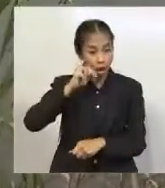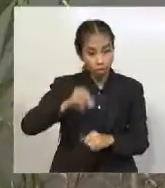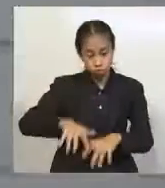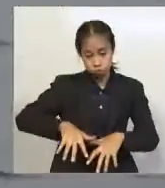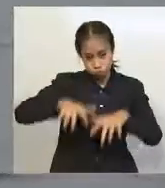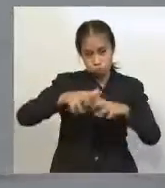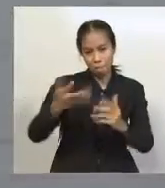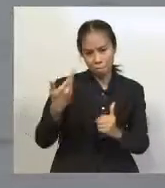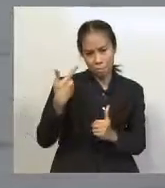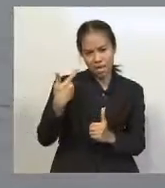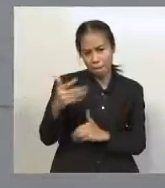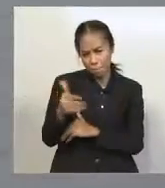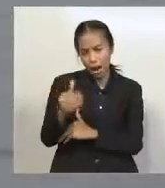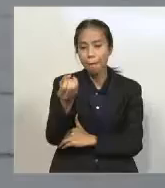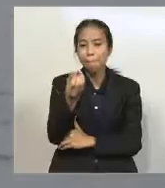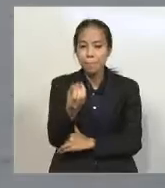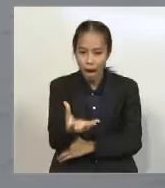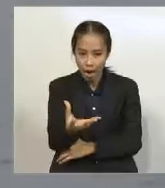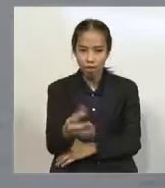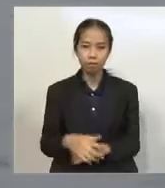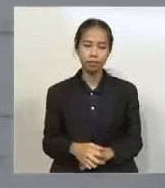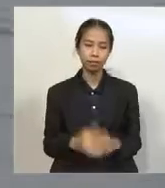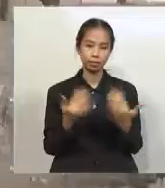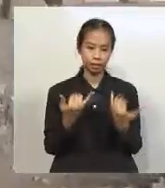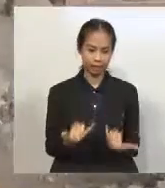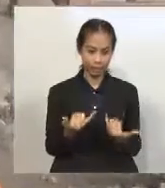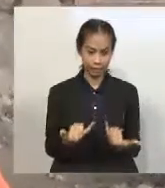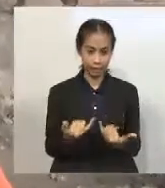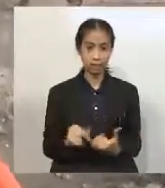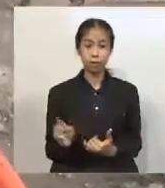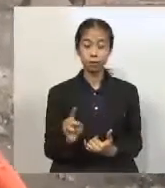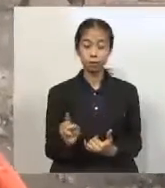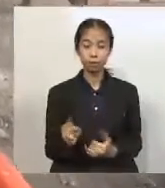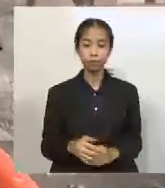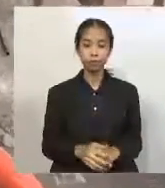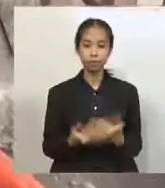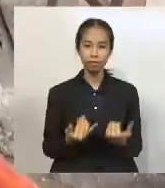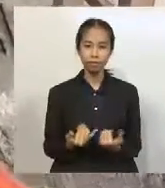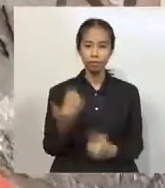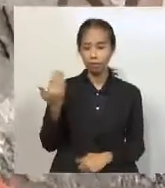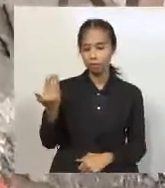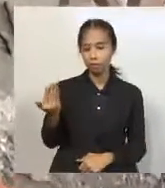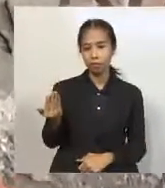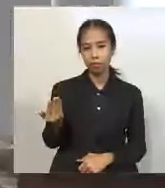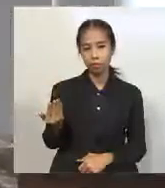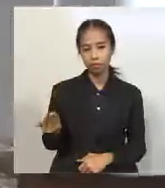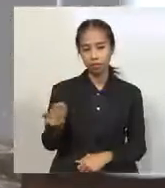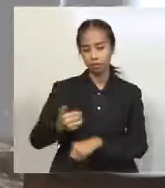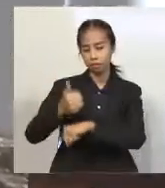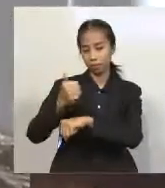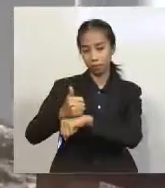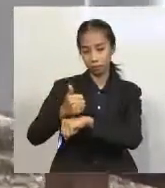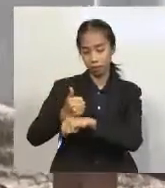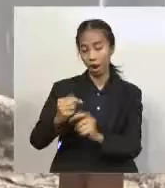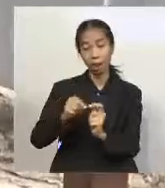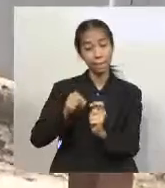าไหลมากับน้ำจำนวนมากซึ่งสถานการณ์ในทุ่งบางระกำโมเดลขณะนี้นายอัครโชคสุวรรณทองนายอำเภอบางระก